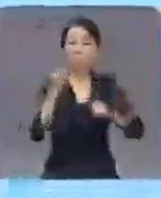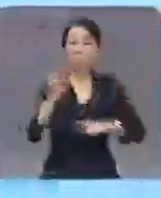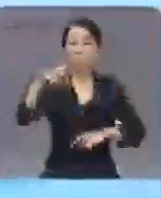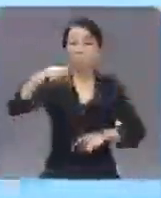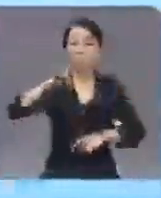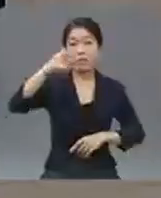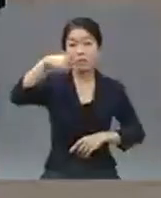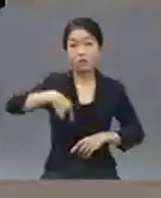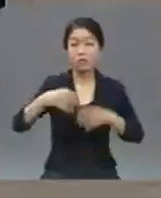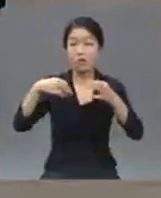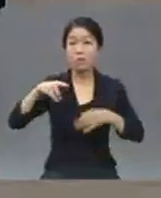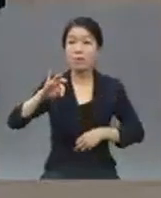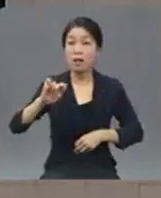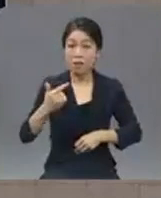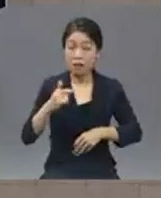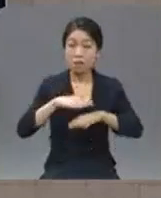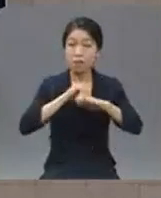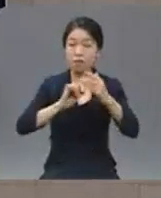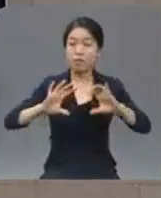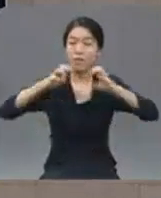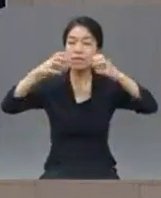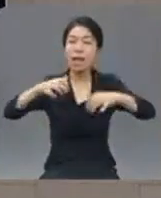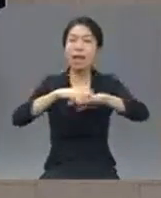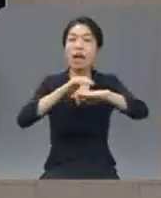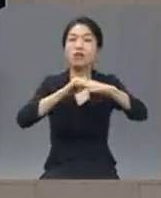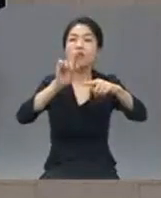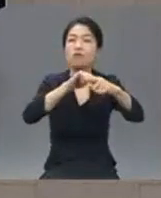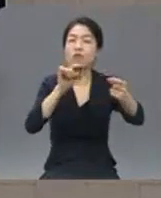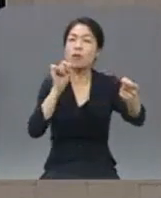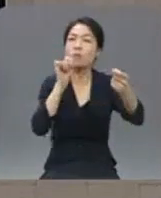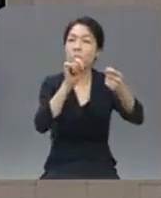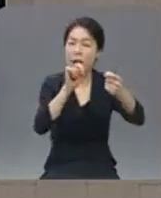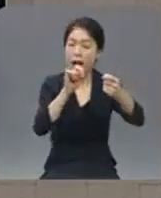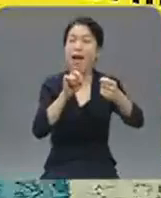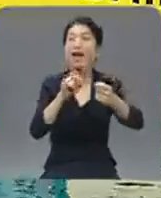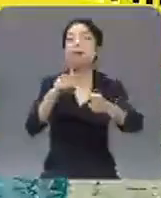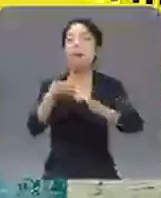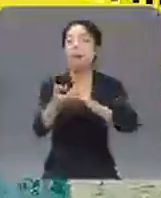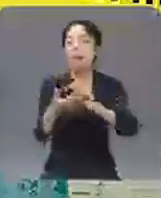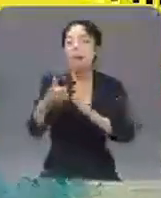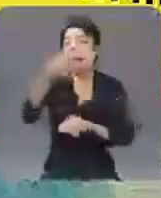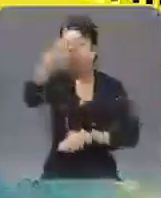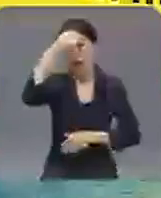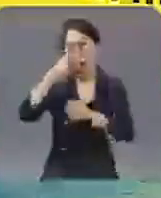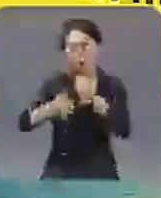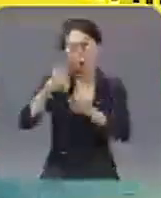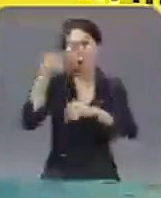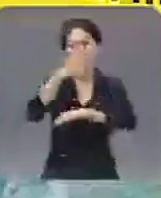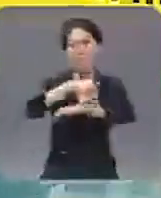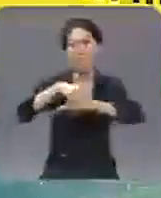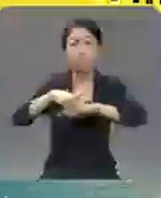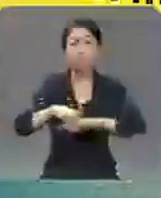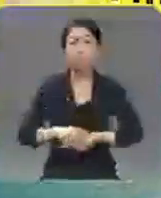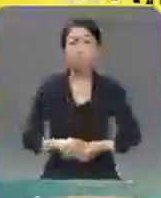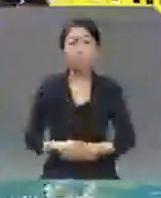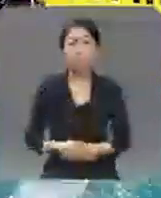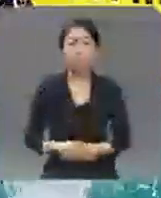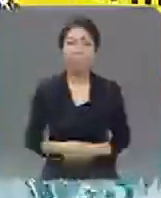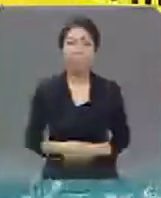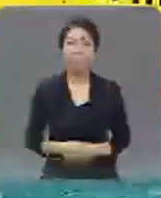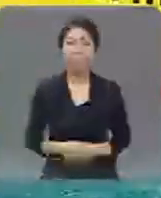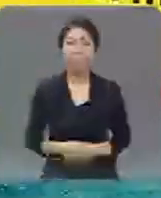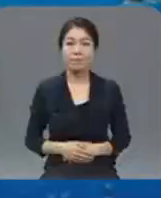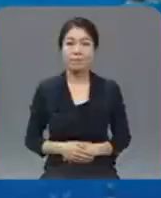황선우와 김서영 선수 등 세계 선수권대회 출전을 앞둔 경영 종목 대표 선수들이 참가해 기량을 겨룹니다